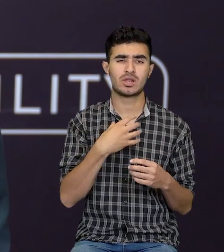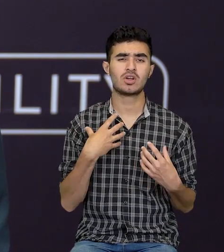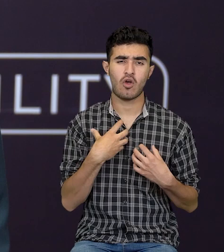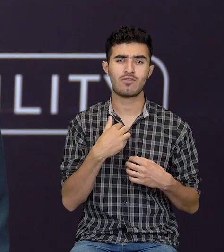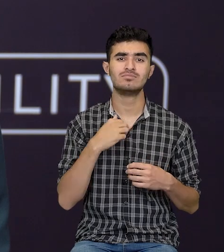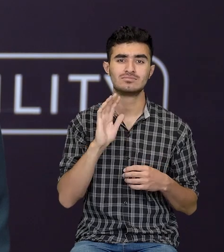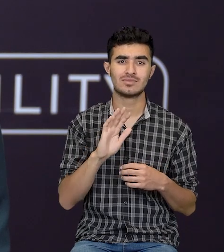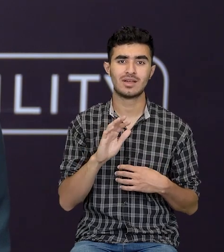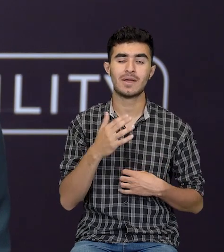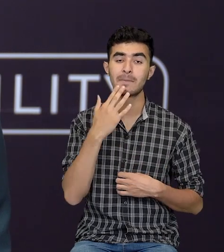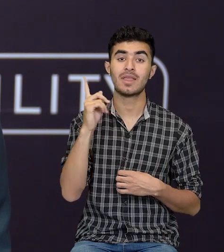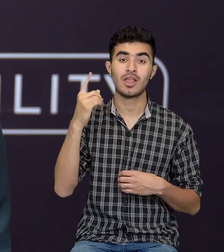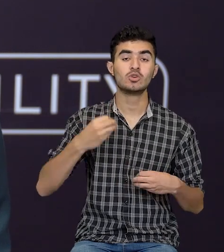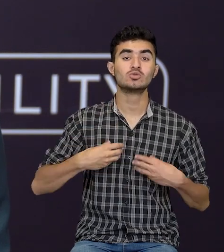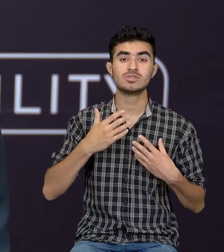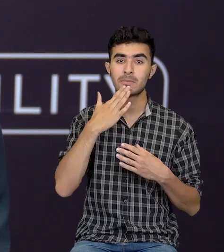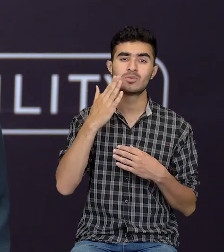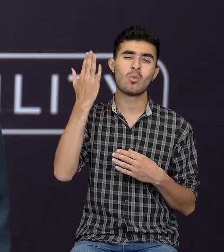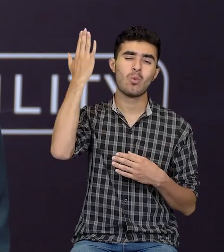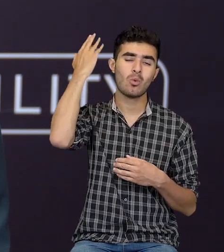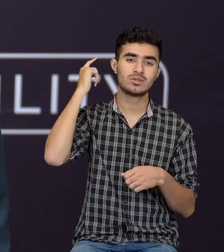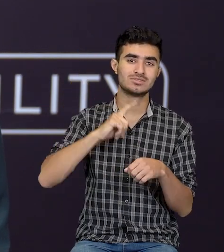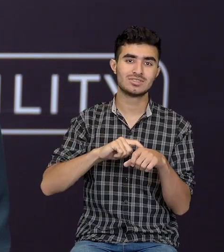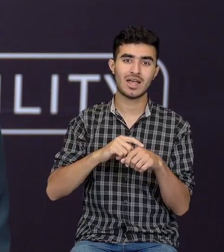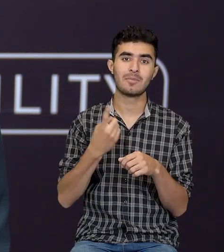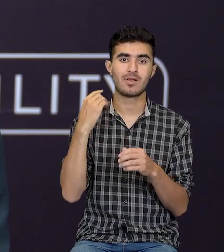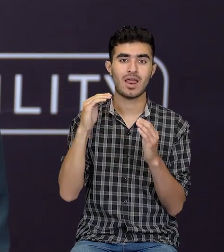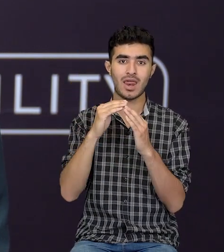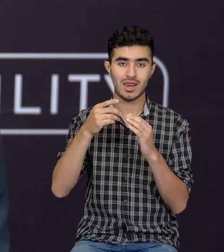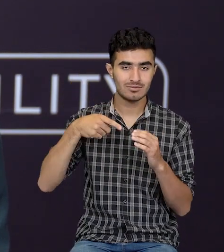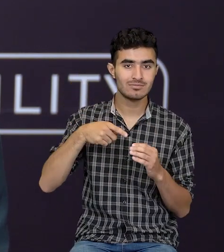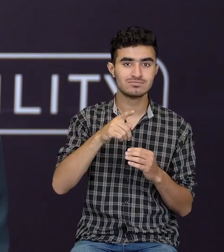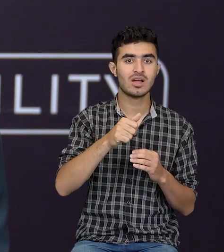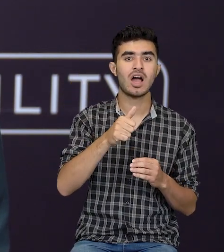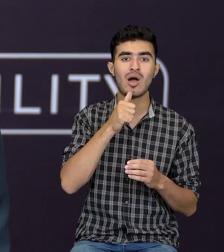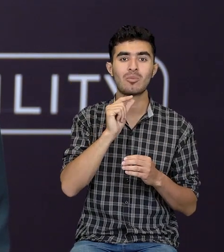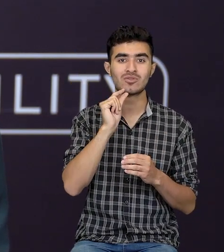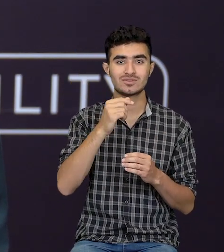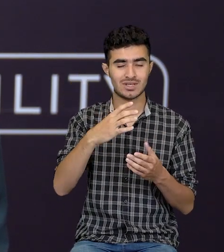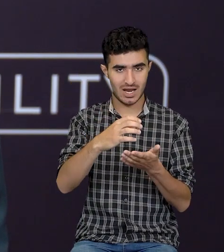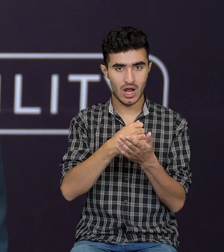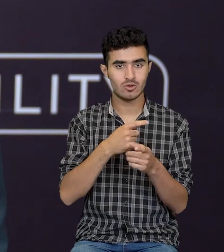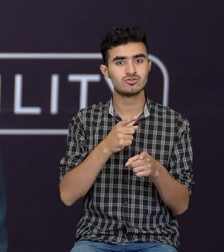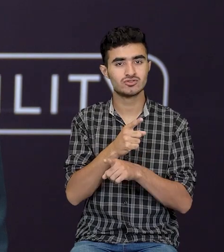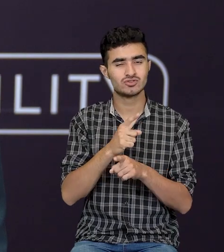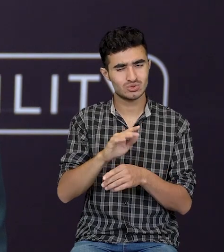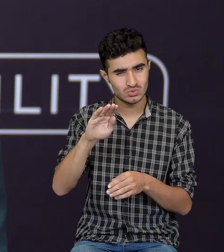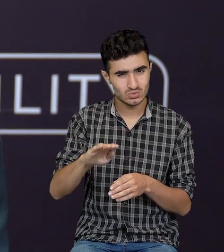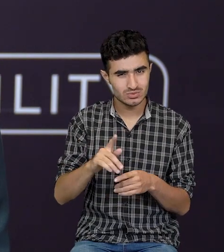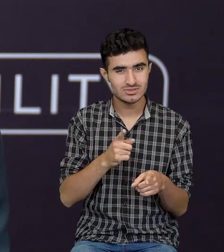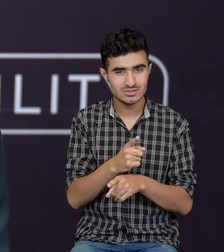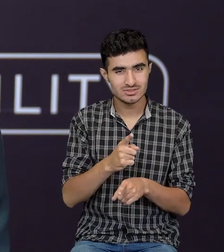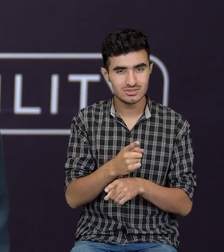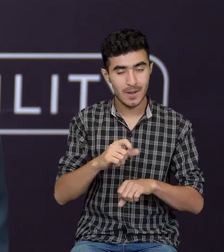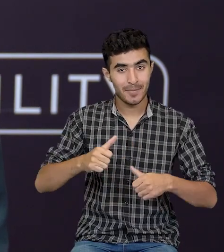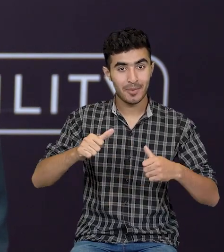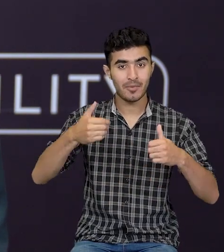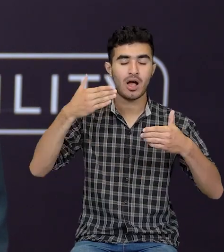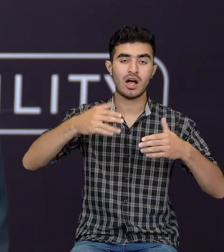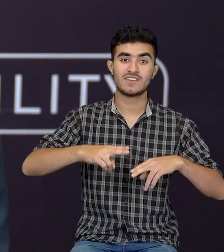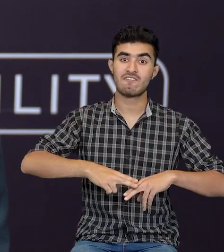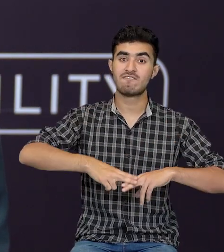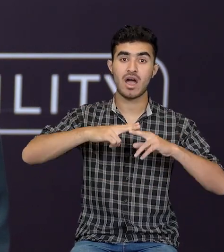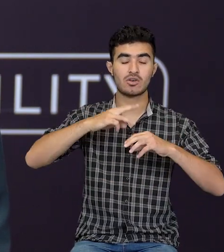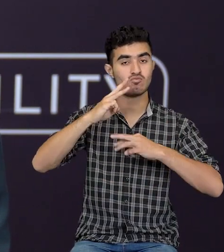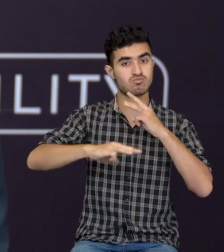वर्ल्ड कप में दोबारा इसका मेरा सेमीफाइनल है। तो वो बहुत ज़्यादा खुश थे, लेकिन मुझे ये था कि ये सेमीफाइनल मुझे देना नहीं है, क्योंकि मैंने जो 3